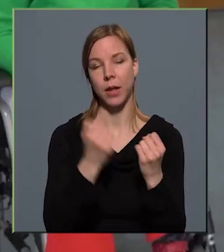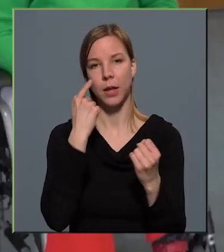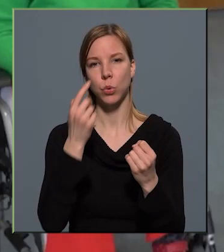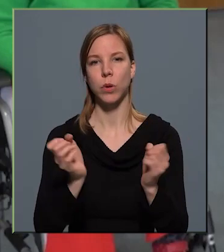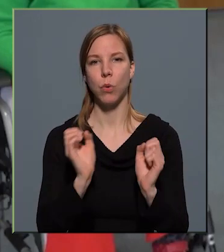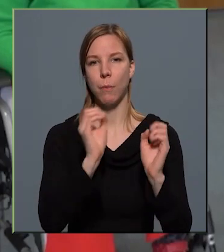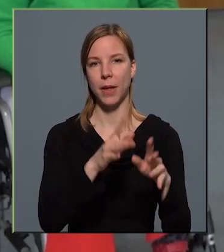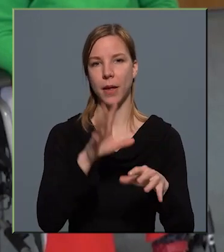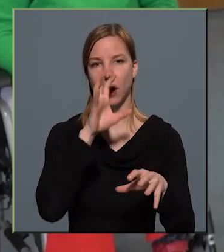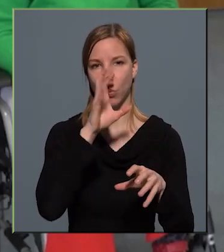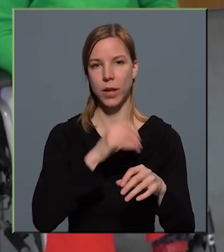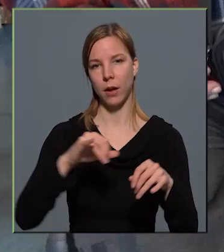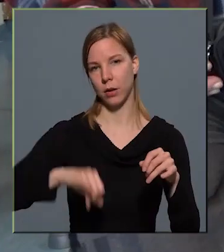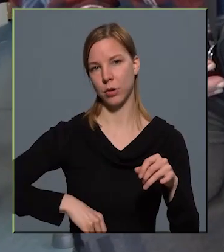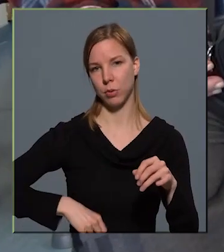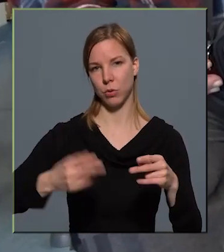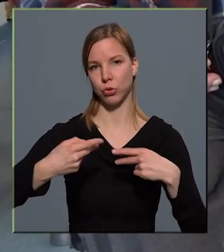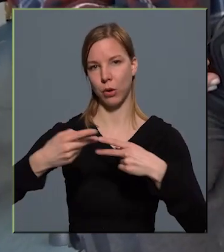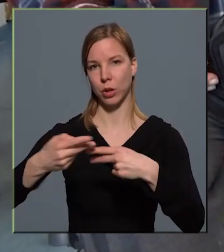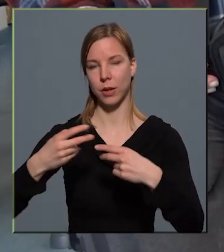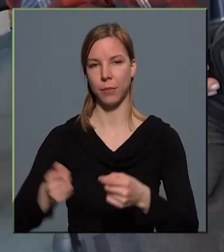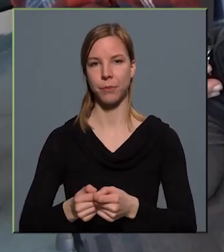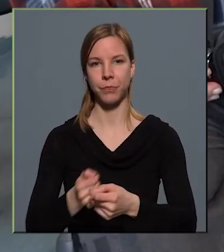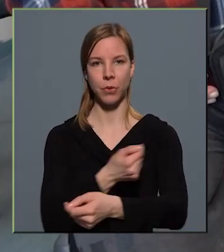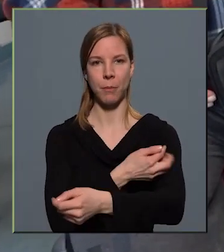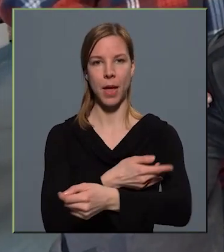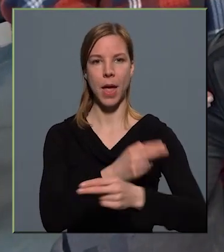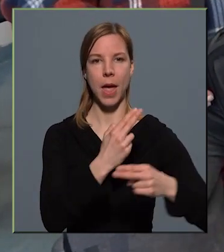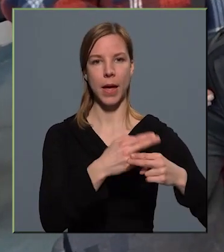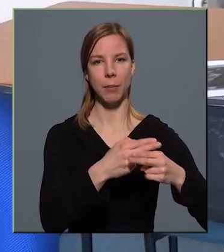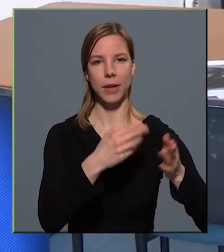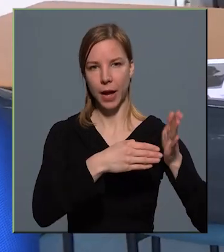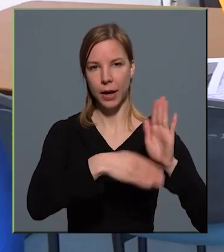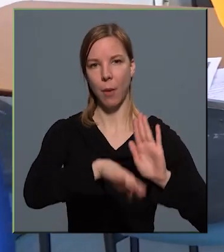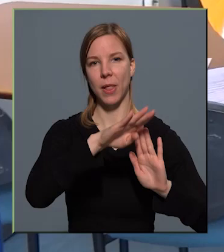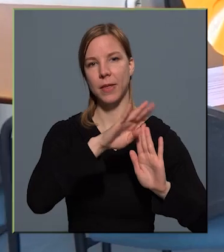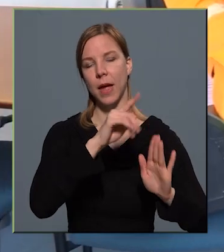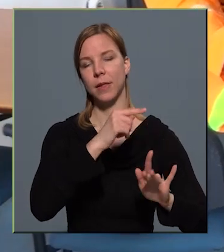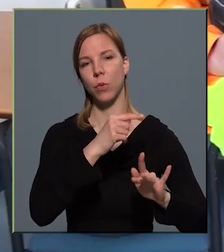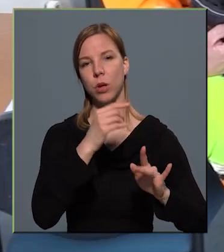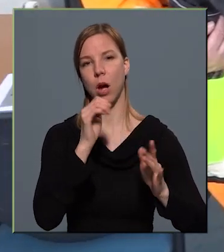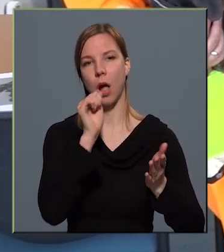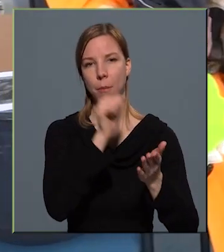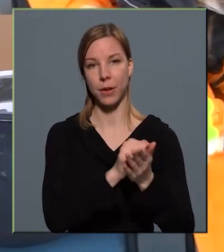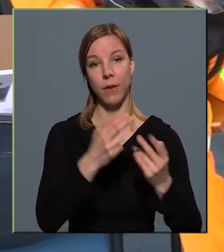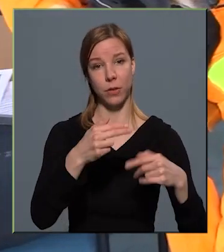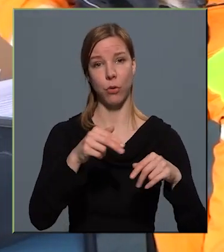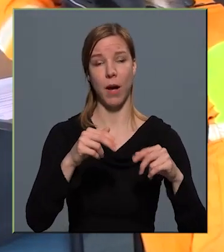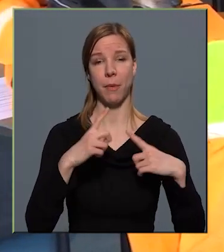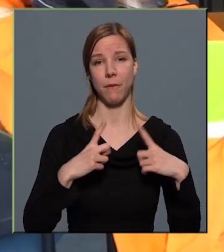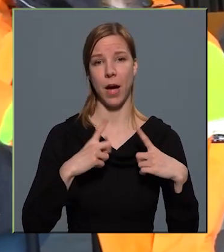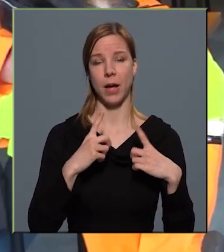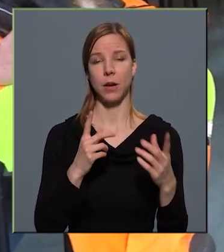kutyákat, biztonsággal tudjuk vele szállítani. Az Érbetegek Rehabilitációja Alapítvány továbbra is várja az adományokat, hogy a